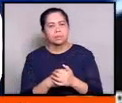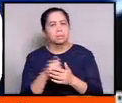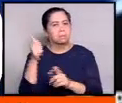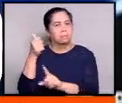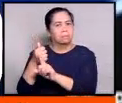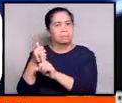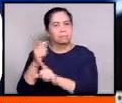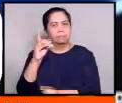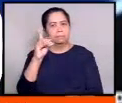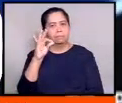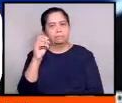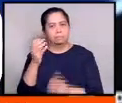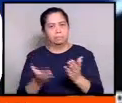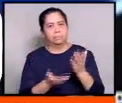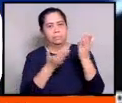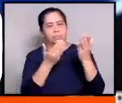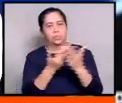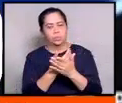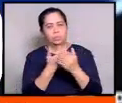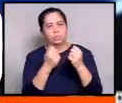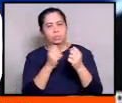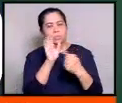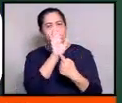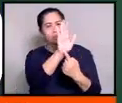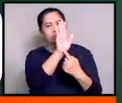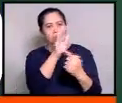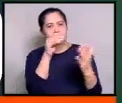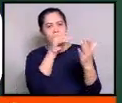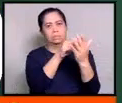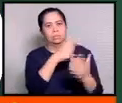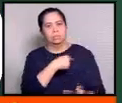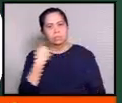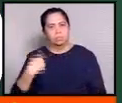na ang DFA kung maghahain ito ng diplomatic protest